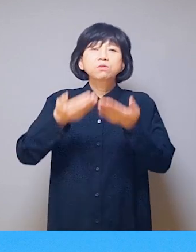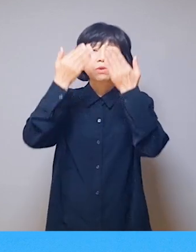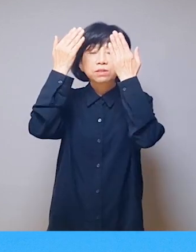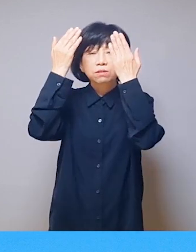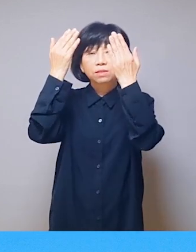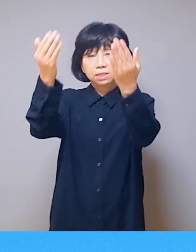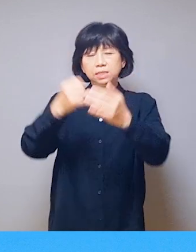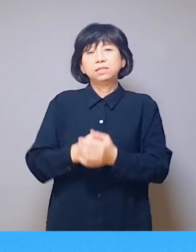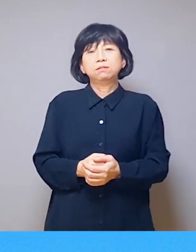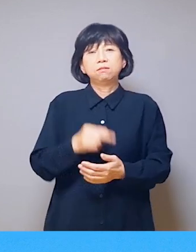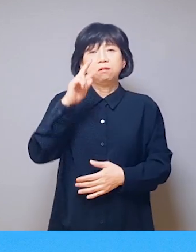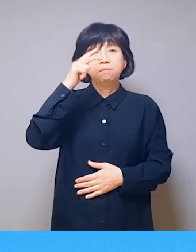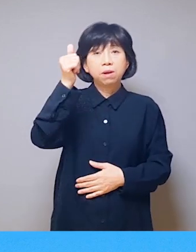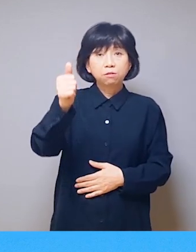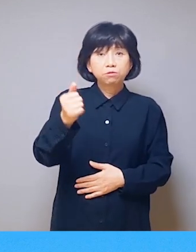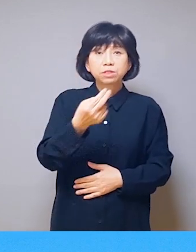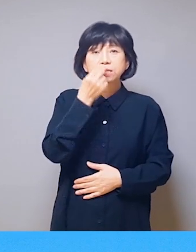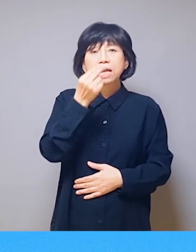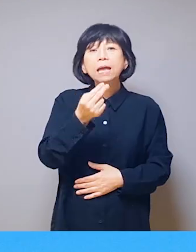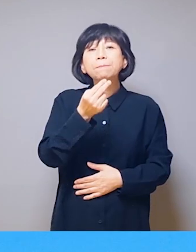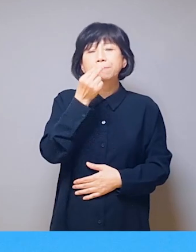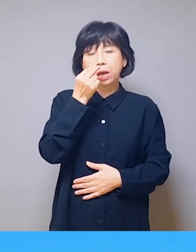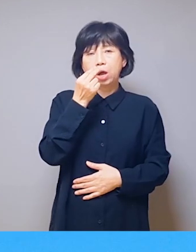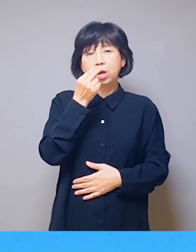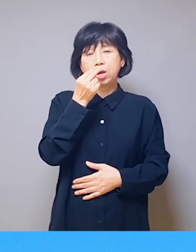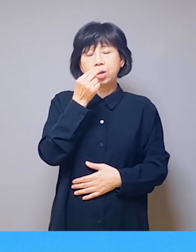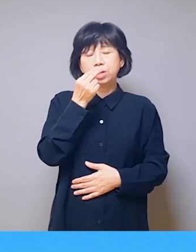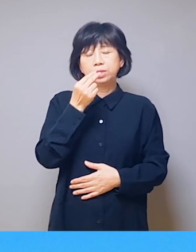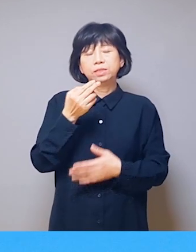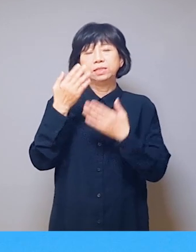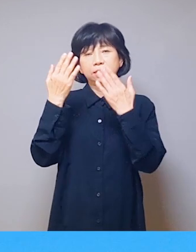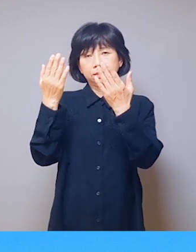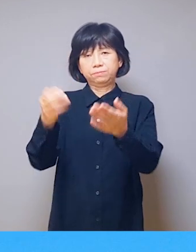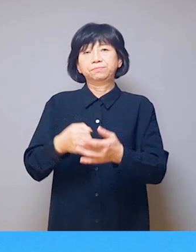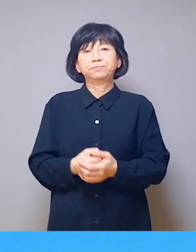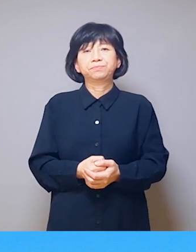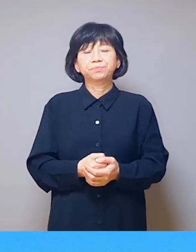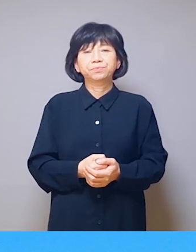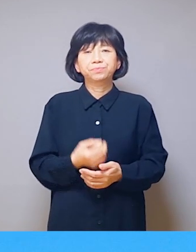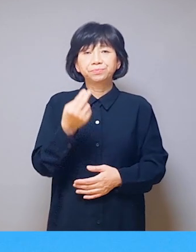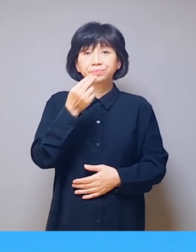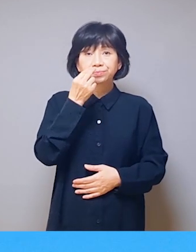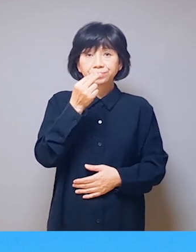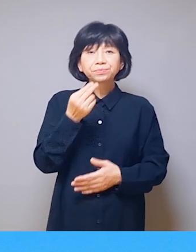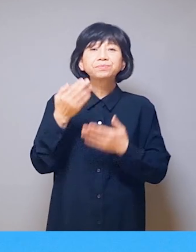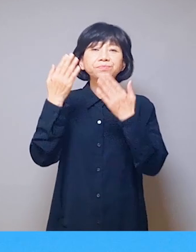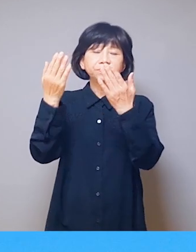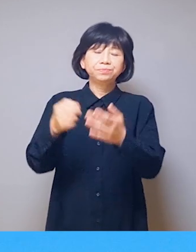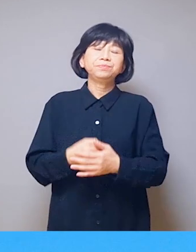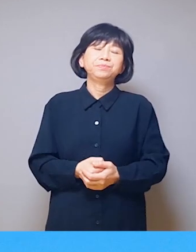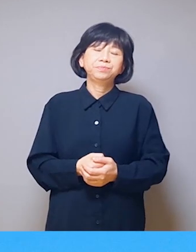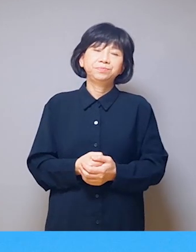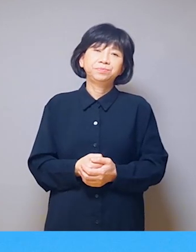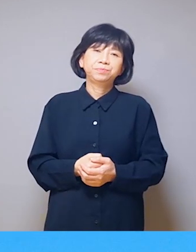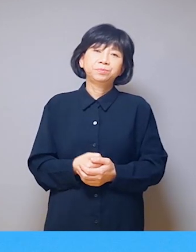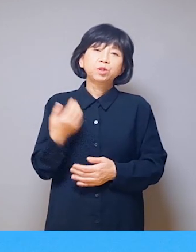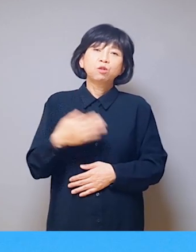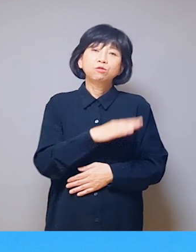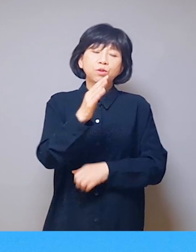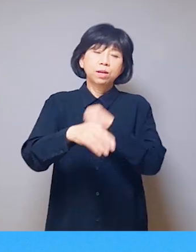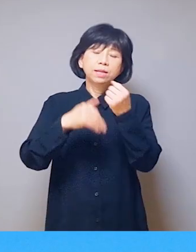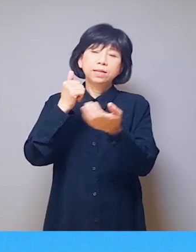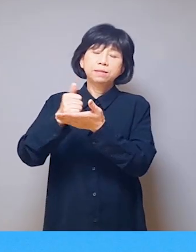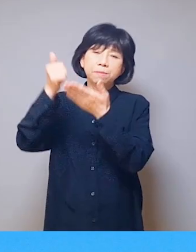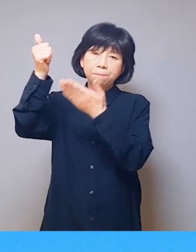뭘 드렸어요? 자신의 생명조차 귀한 것으로 여기지 않는다. 생명까지도 드리는 거죠. 오늘 우리도